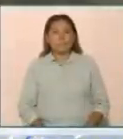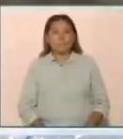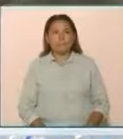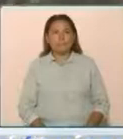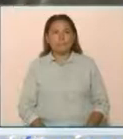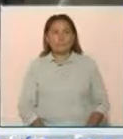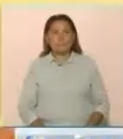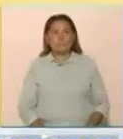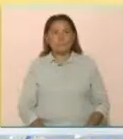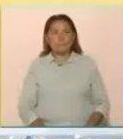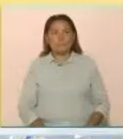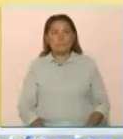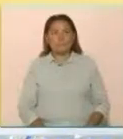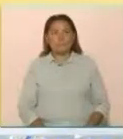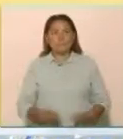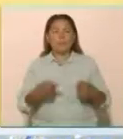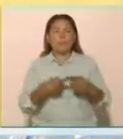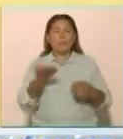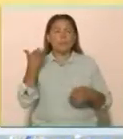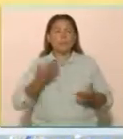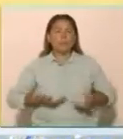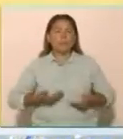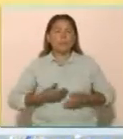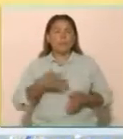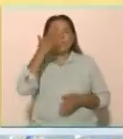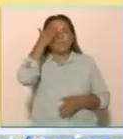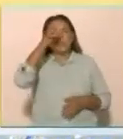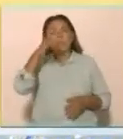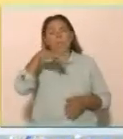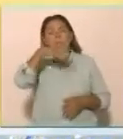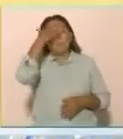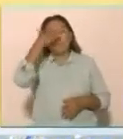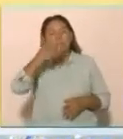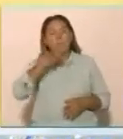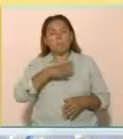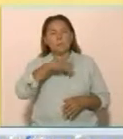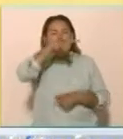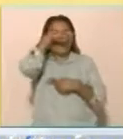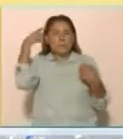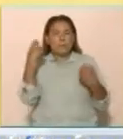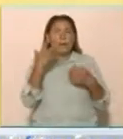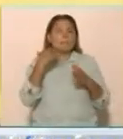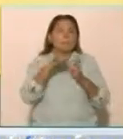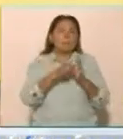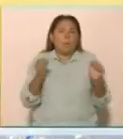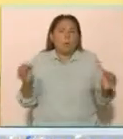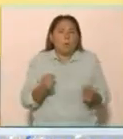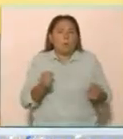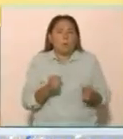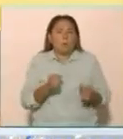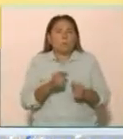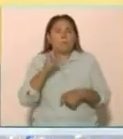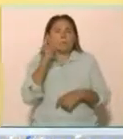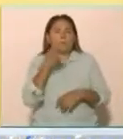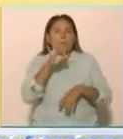Да? Давай. Жалда отқан үйміз енді жазда ыстық болады, қыста суық, осы кішкентай балам қатты